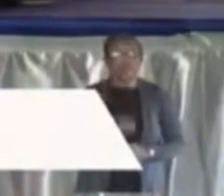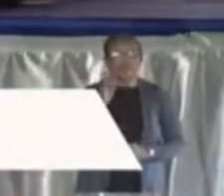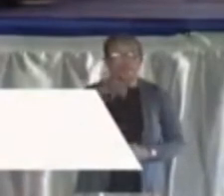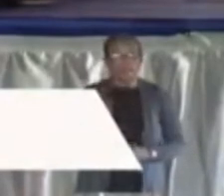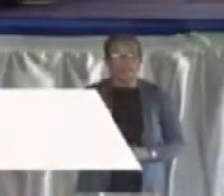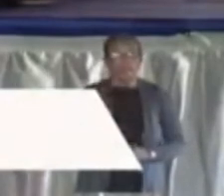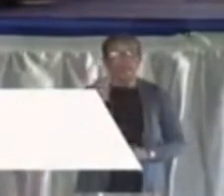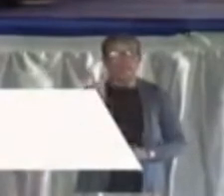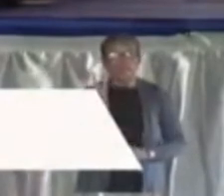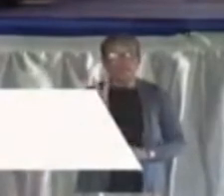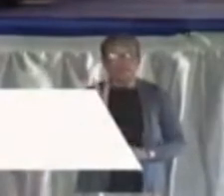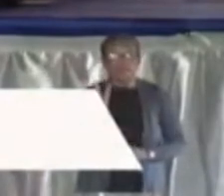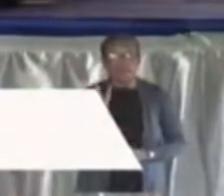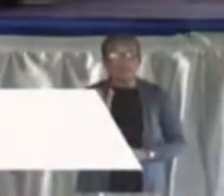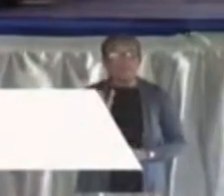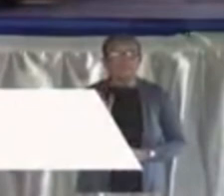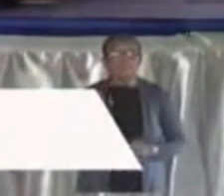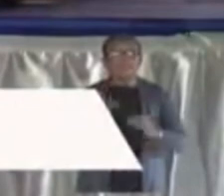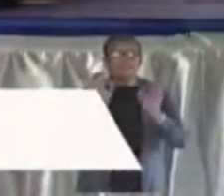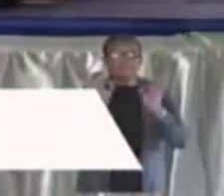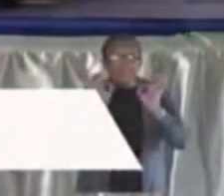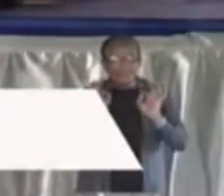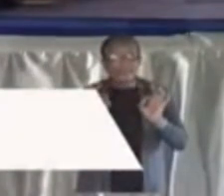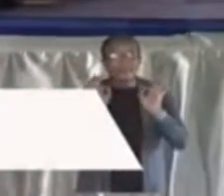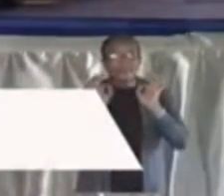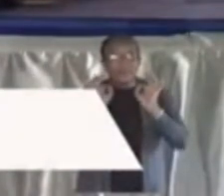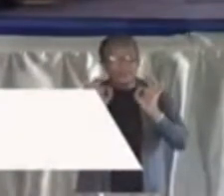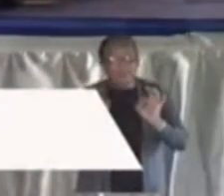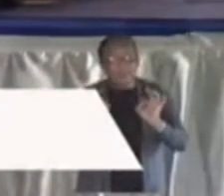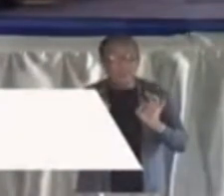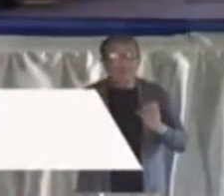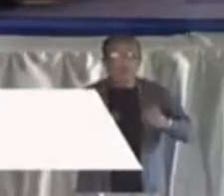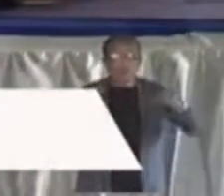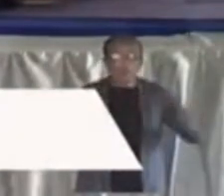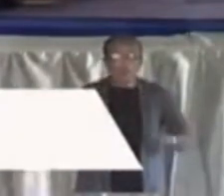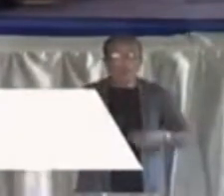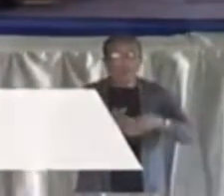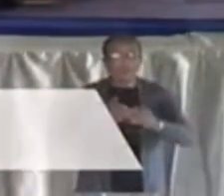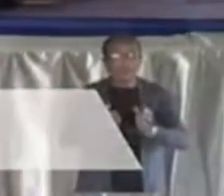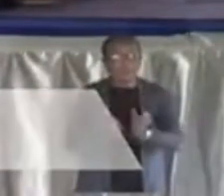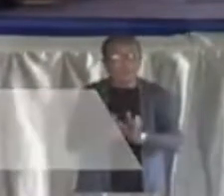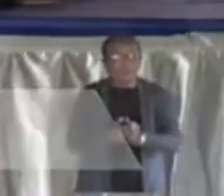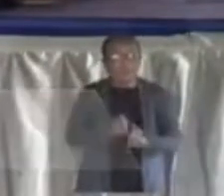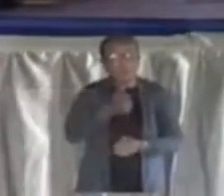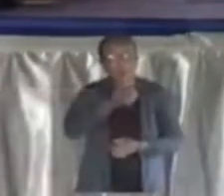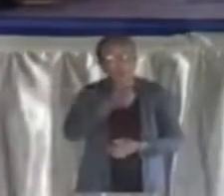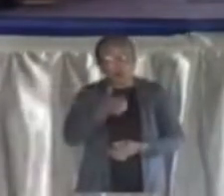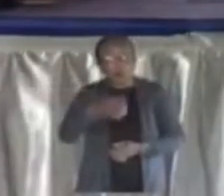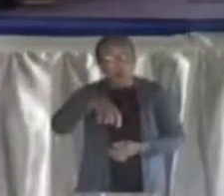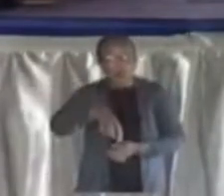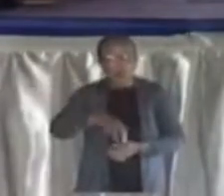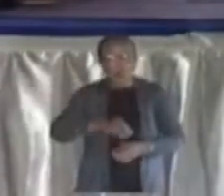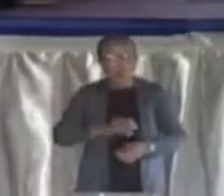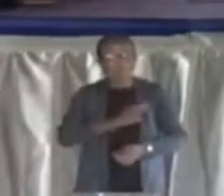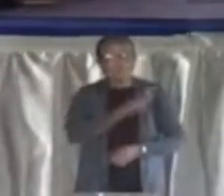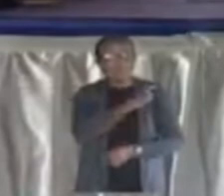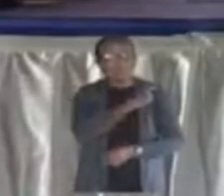DNV een disciplinaire organisatie is bestaande uit leden met rangen en standen.